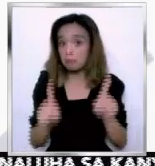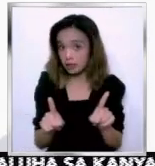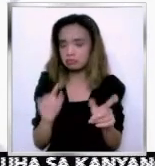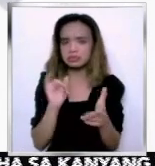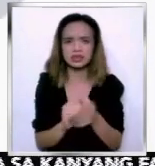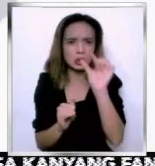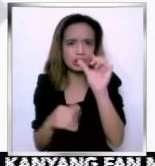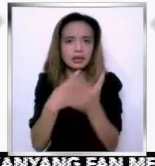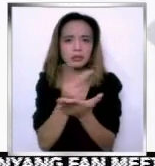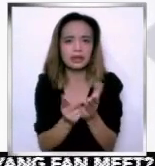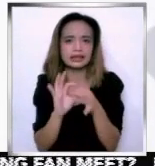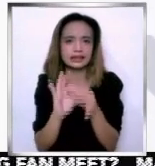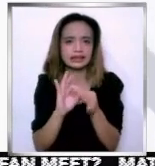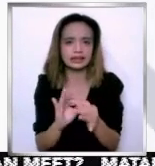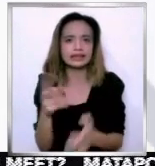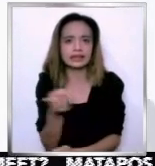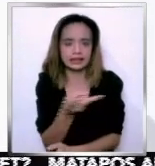kabuang relasyon ng dalawang bansa.